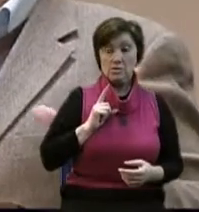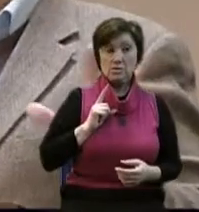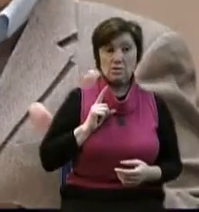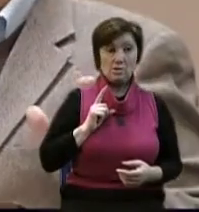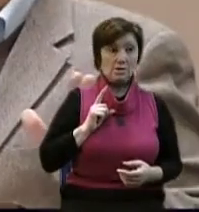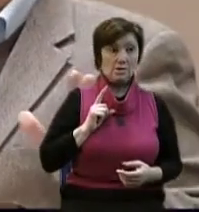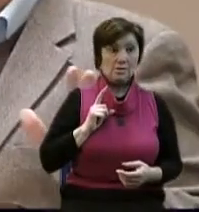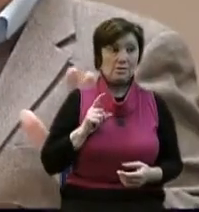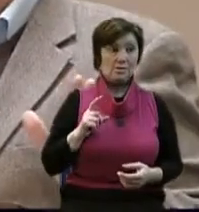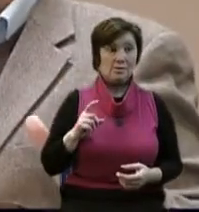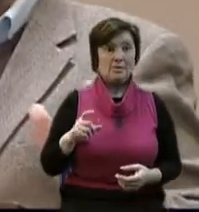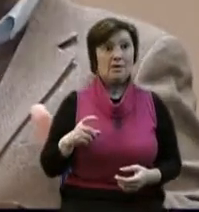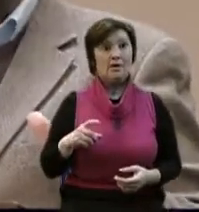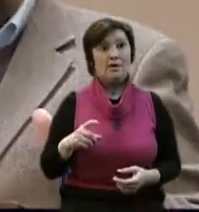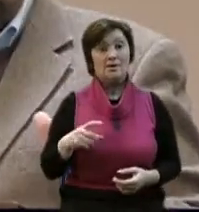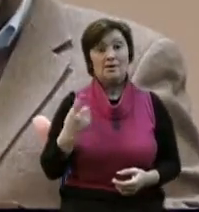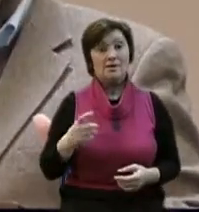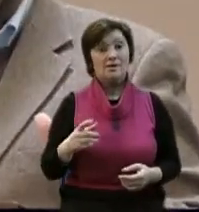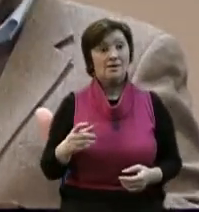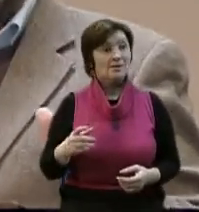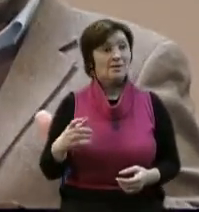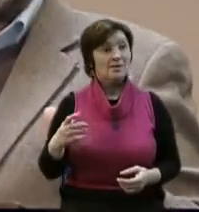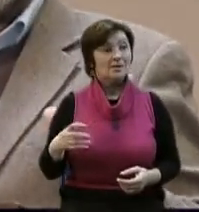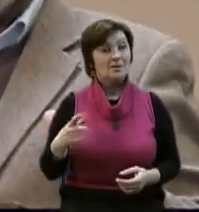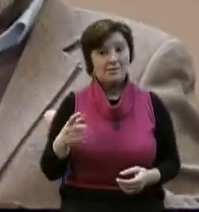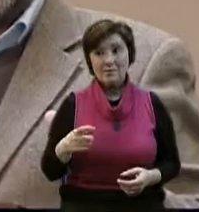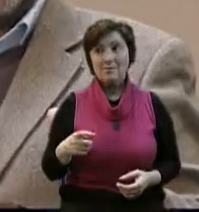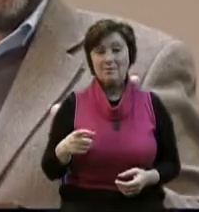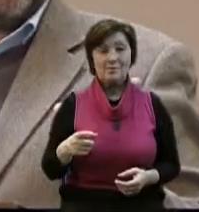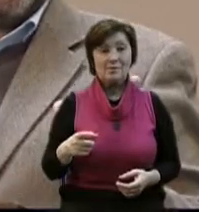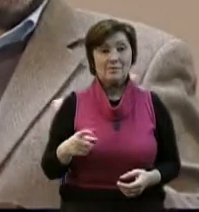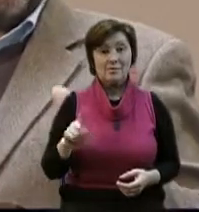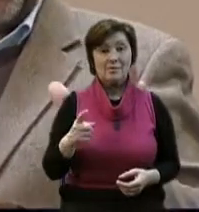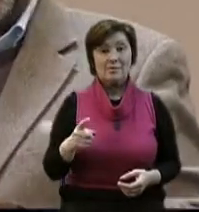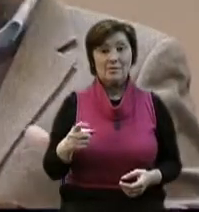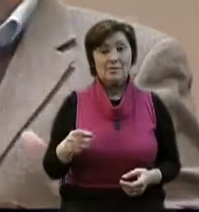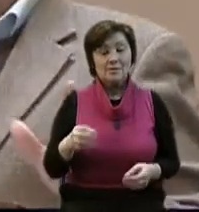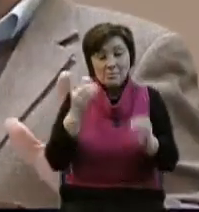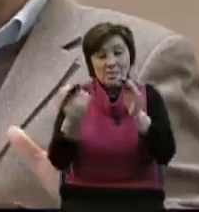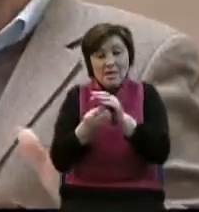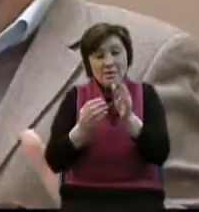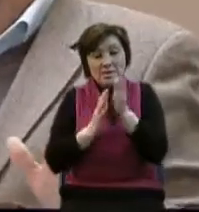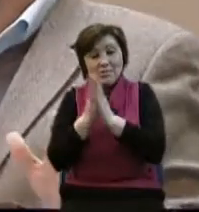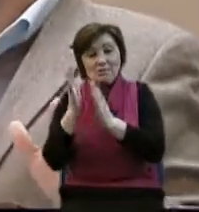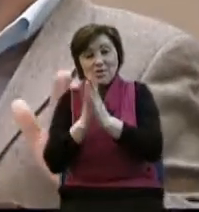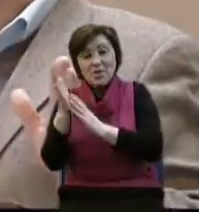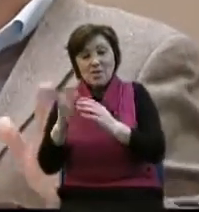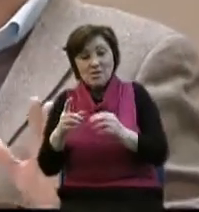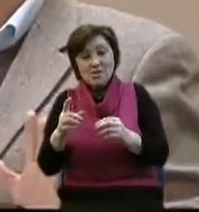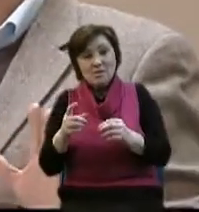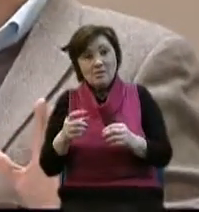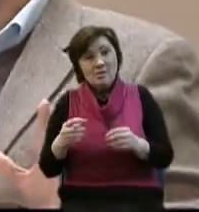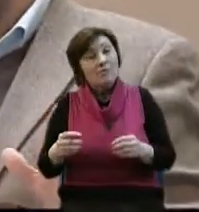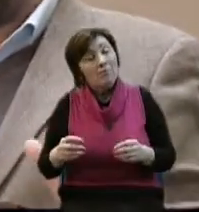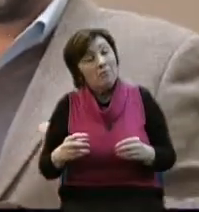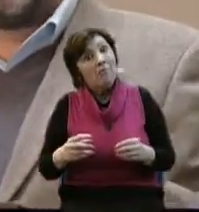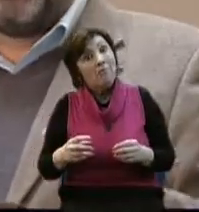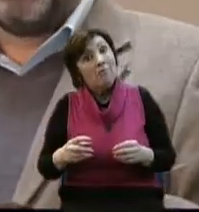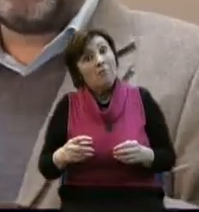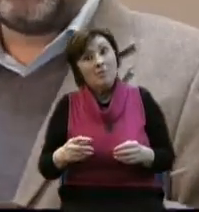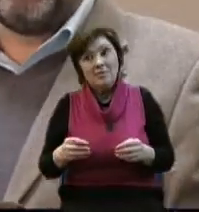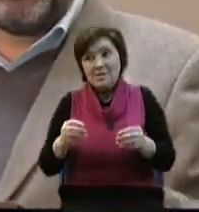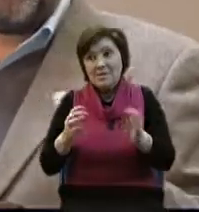встают: «Здравствуйте, вы почему закон нарушаете? Вы почему не соблюдаете покой субботы? Почему